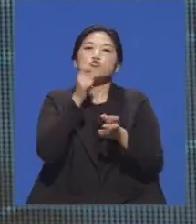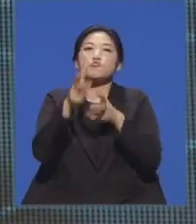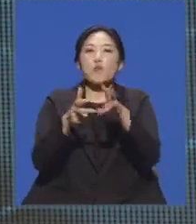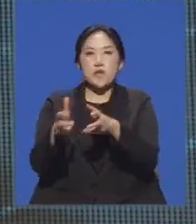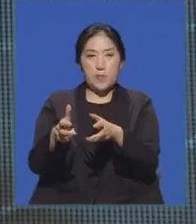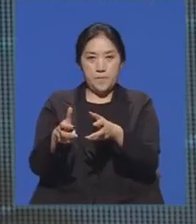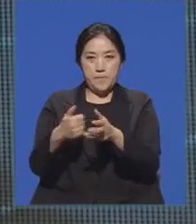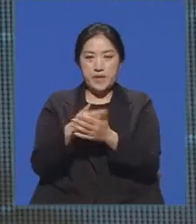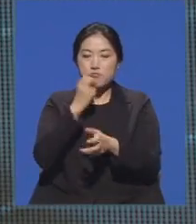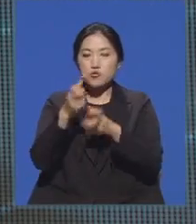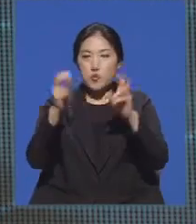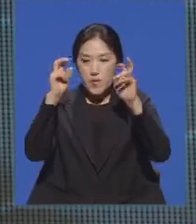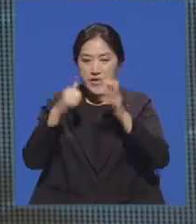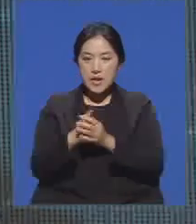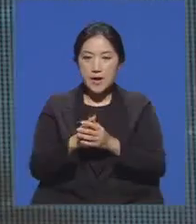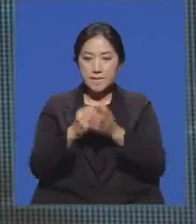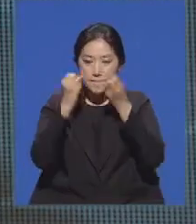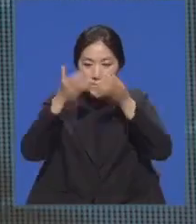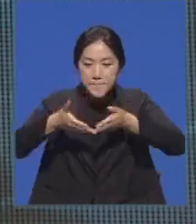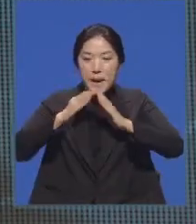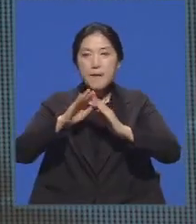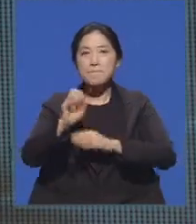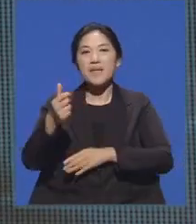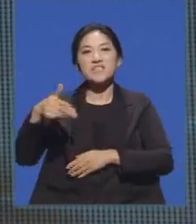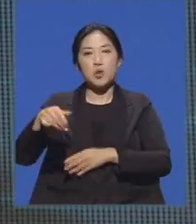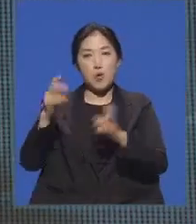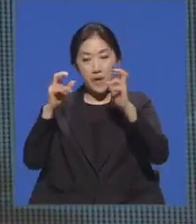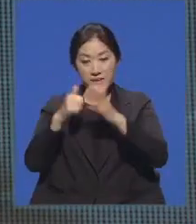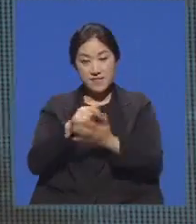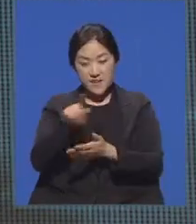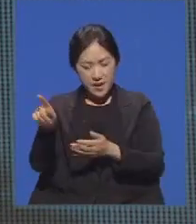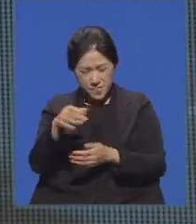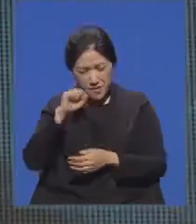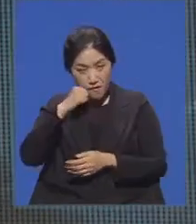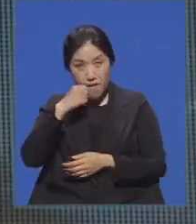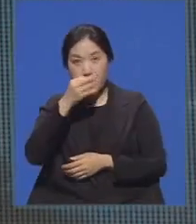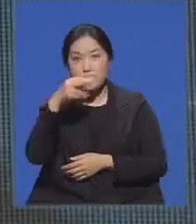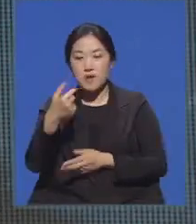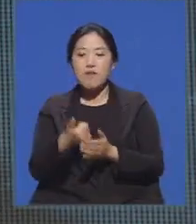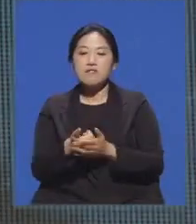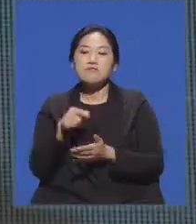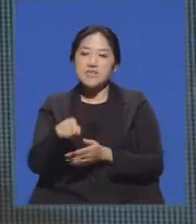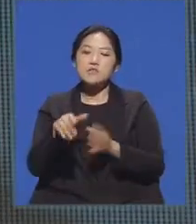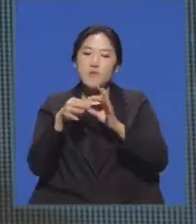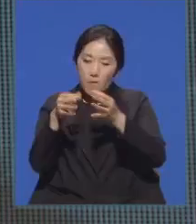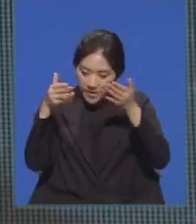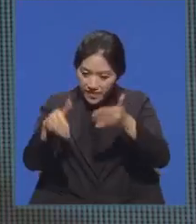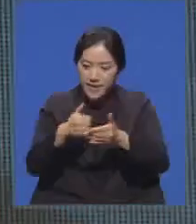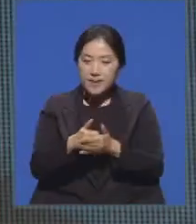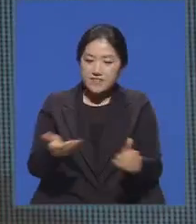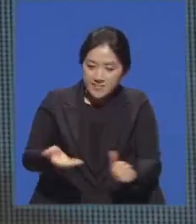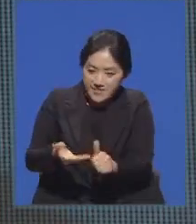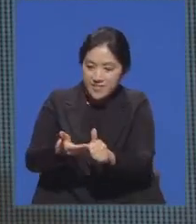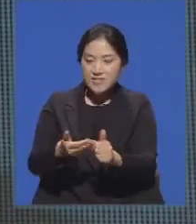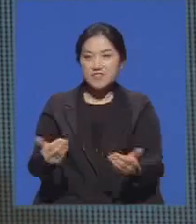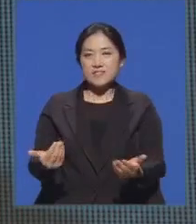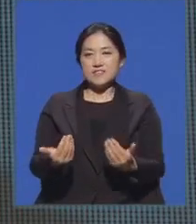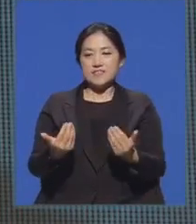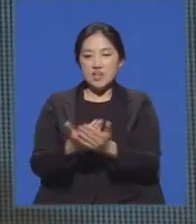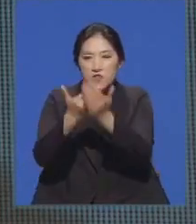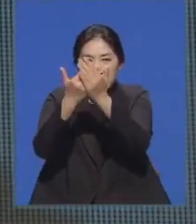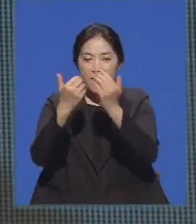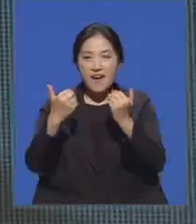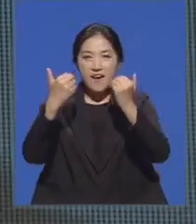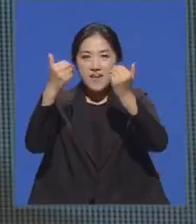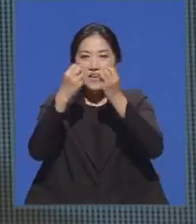저는 중소기업, 창업, 벤처기업 여기에서 아무리 어렵더라도 성장의 새로운 희망, 씨앗을 살려내야